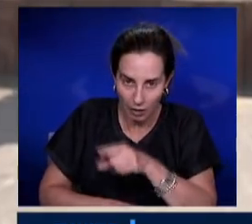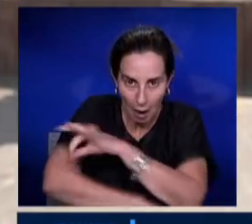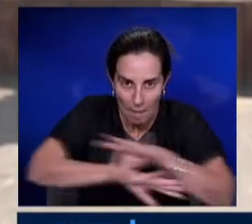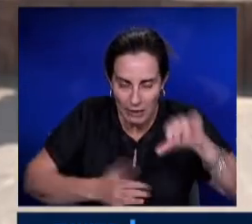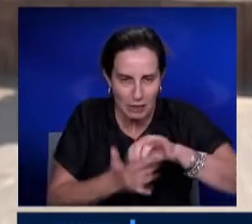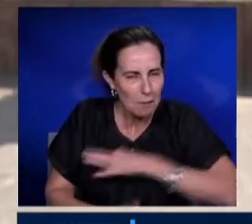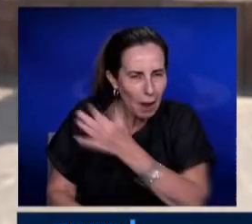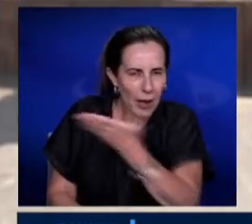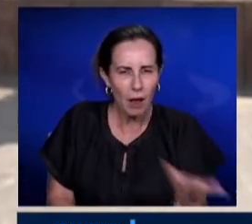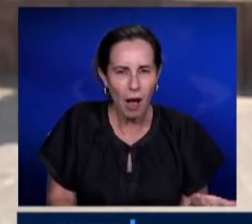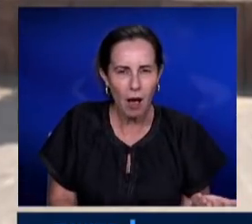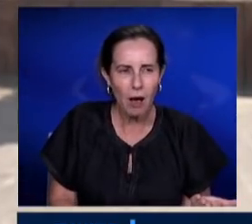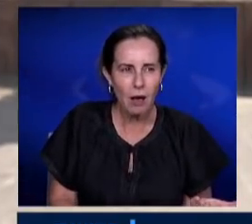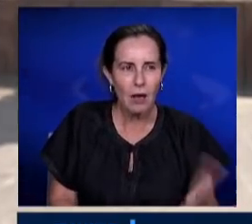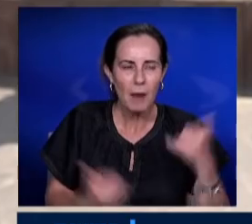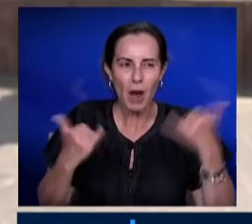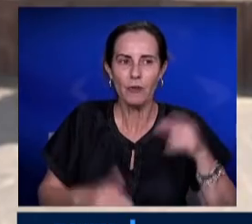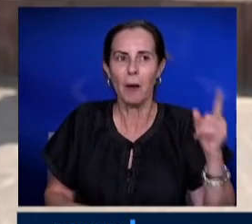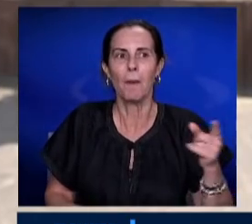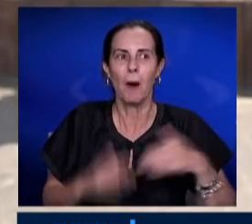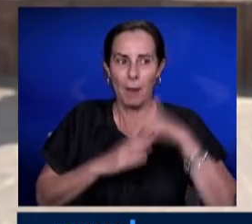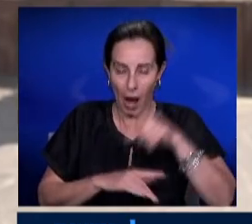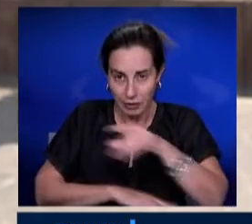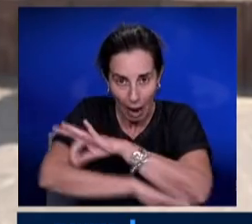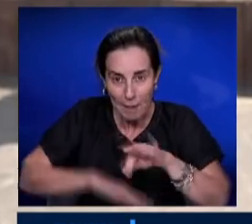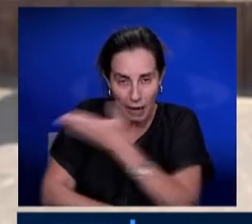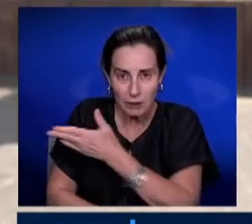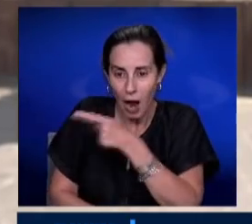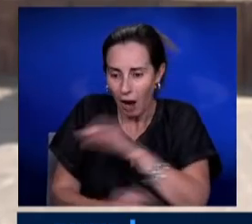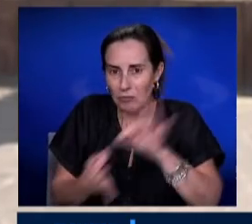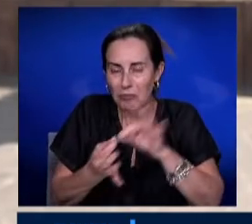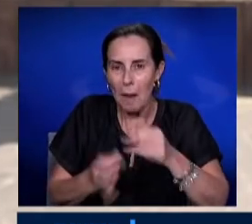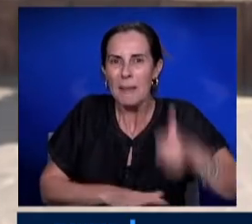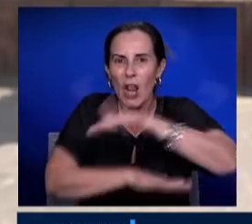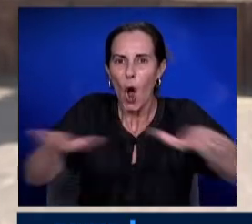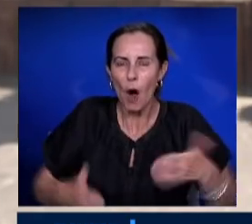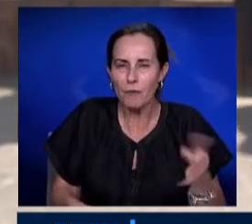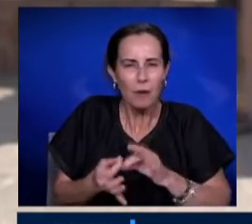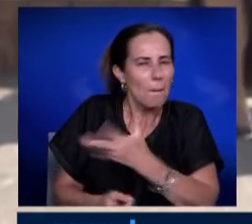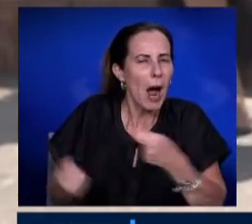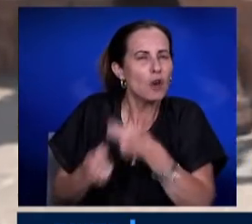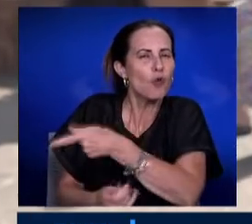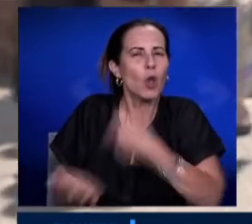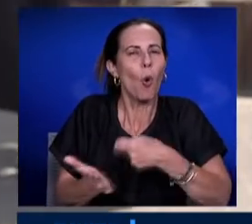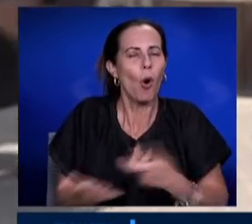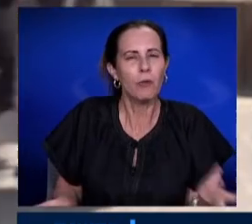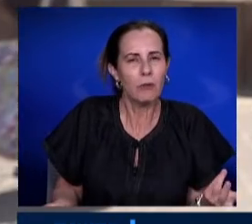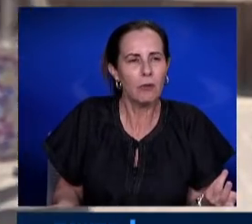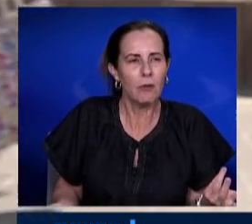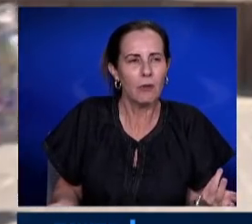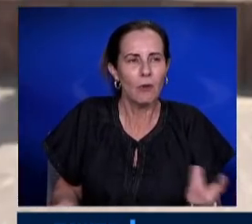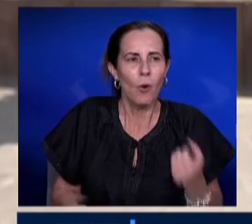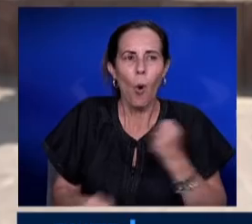מהנדס העיר? אם עכשיו בן אדם בא, בנה משהו, אתה מהנדס העיר? אתה כולם מנהל חופים. מה קשור אליך? הוא